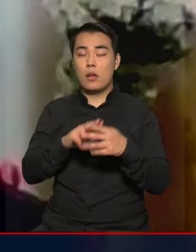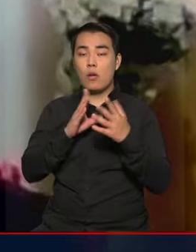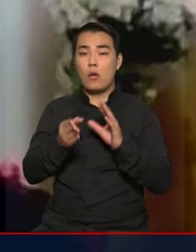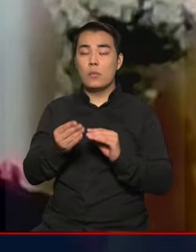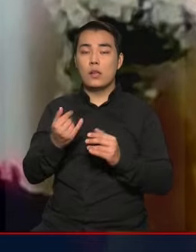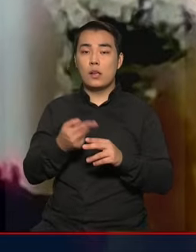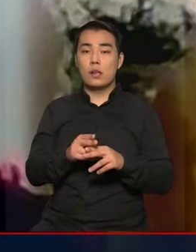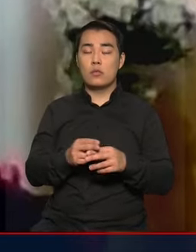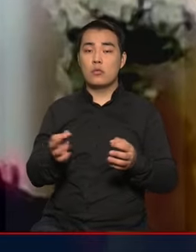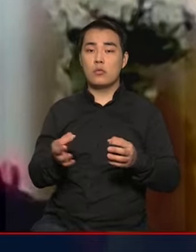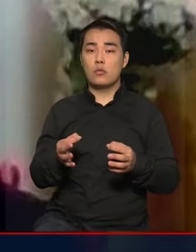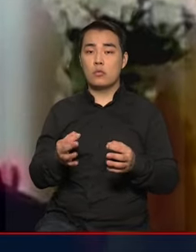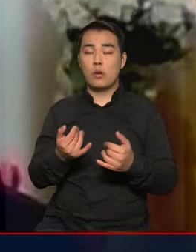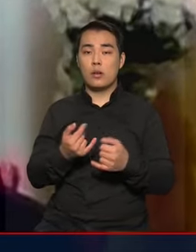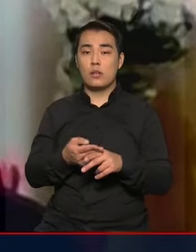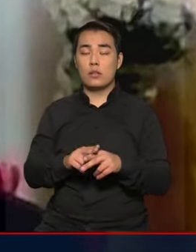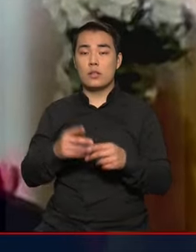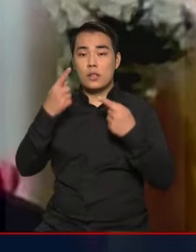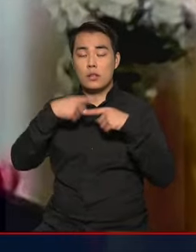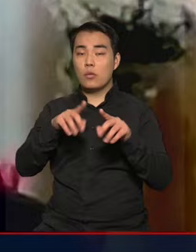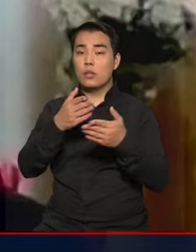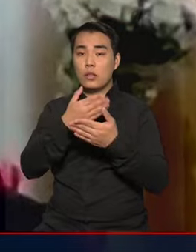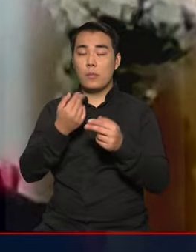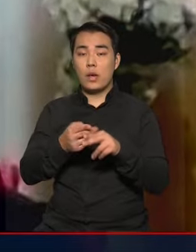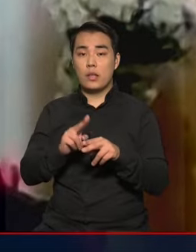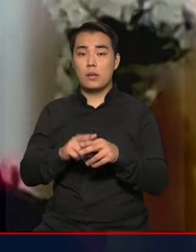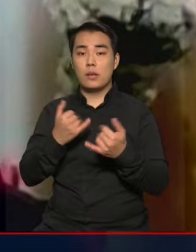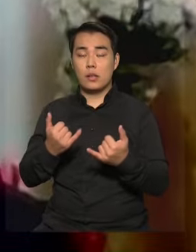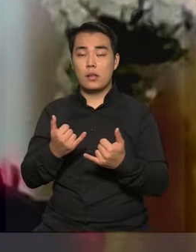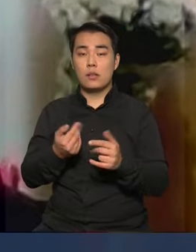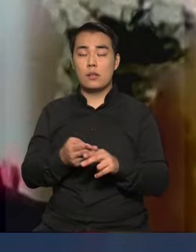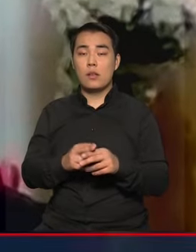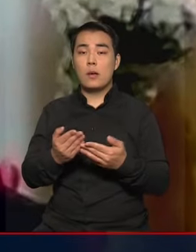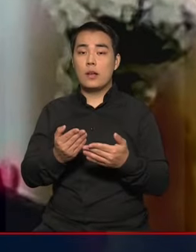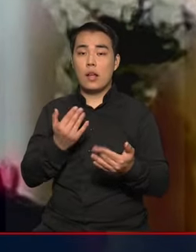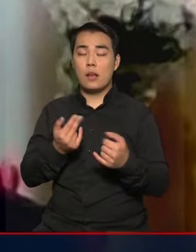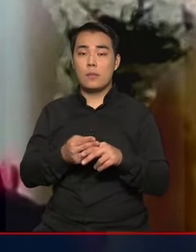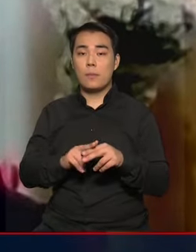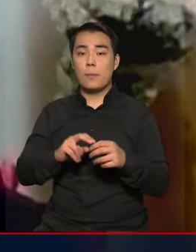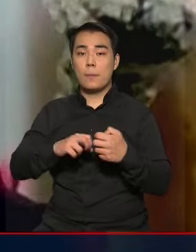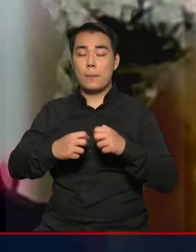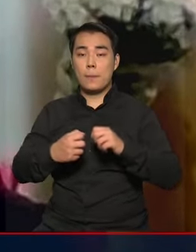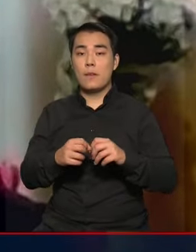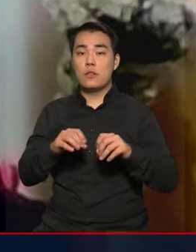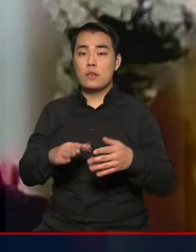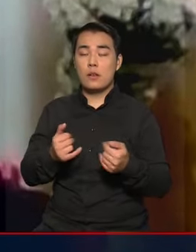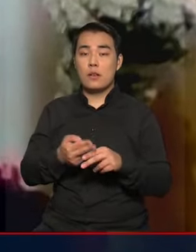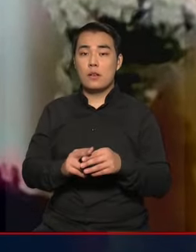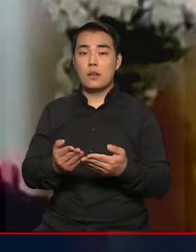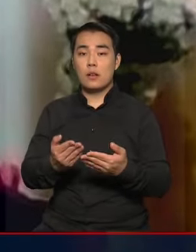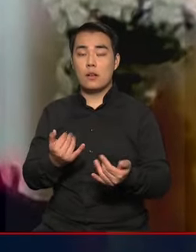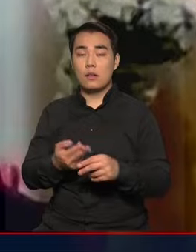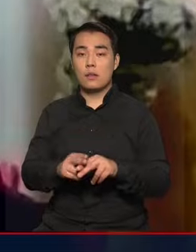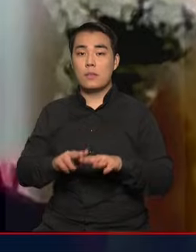ешқандай құзыр жоқ. Сол себептен алдын ала бәлен сағатта, бәлен минутте,